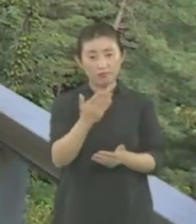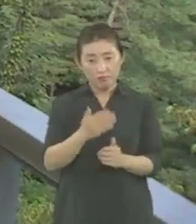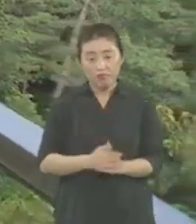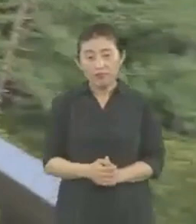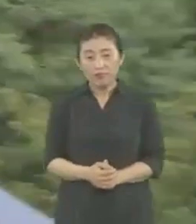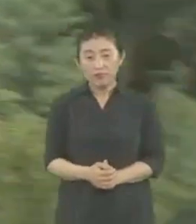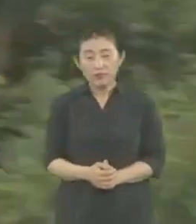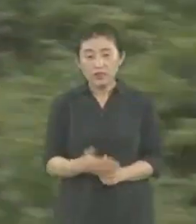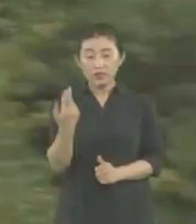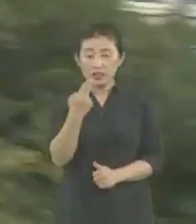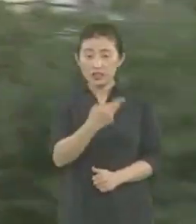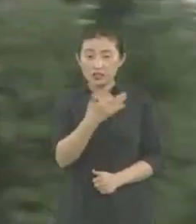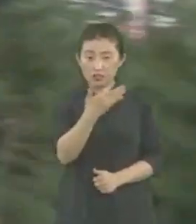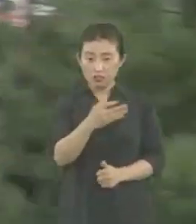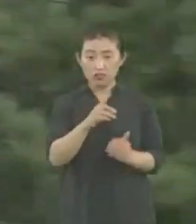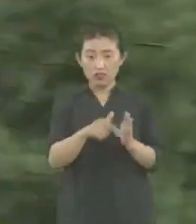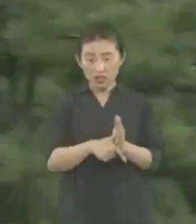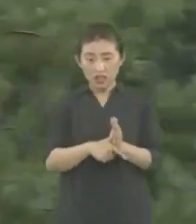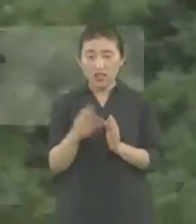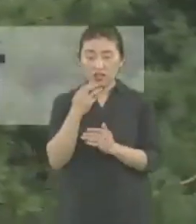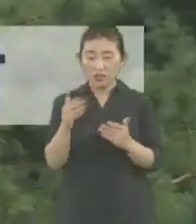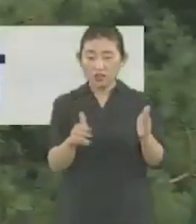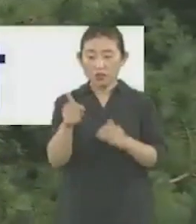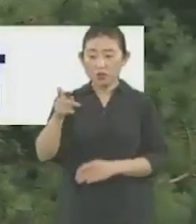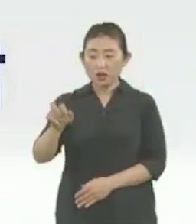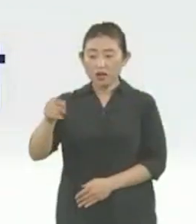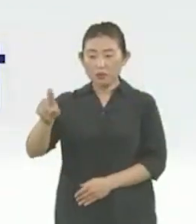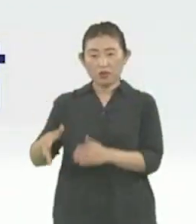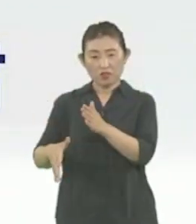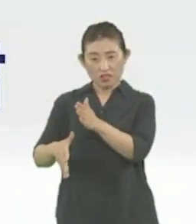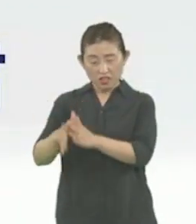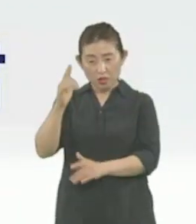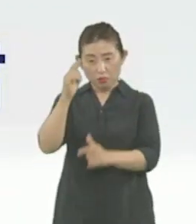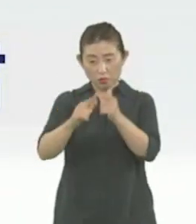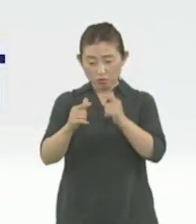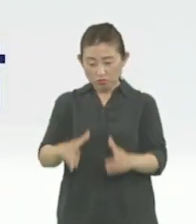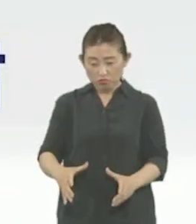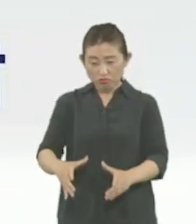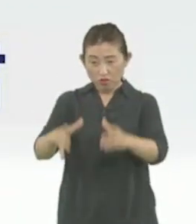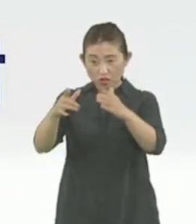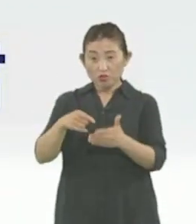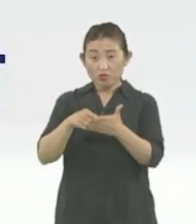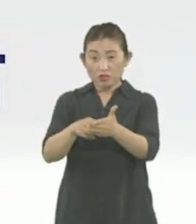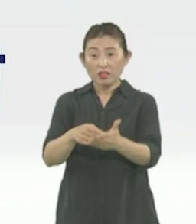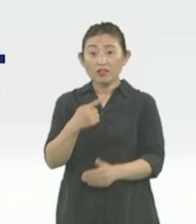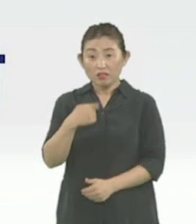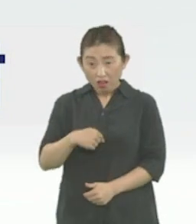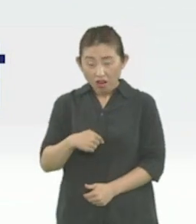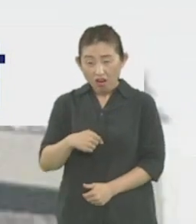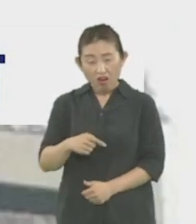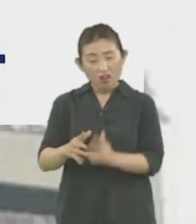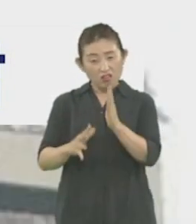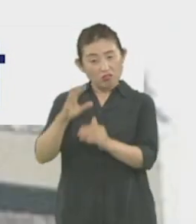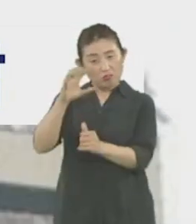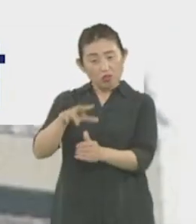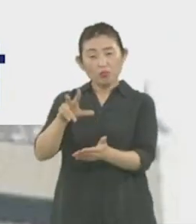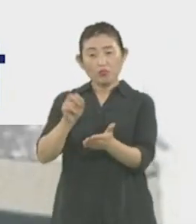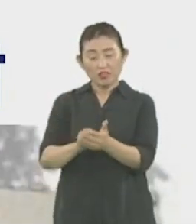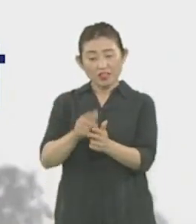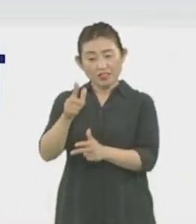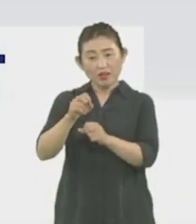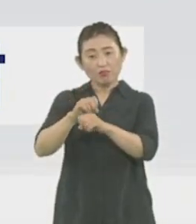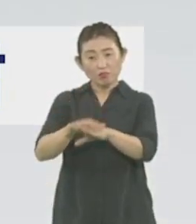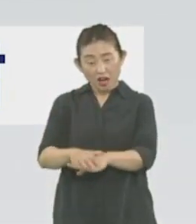때문입니다. 지난 2019년 경기도 광명시에서 목조 전망대 건립을 추진했다 그린벨트 문제로